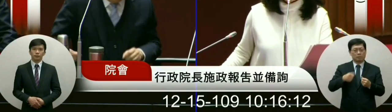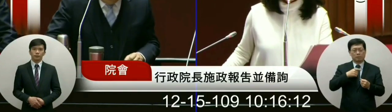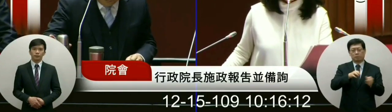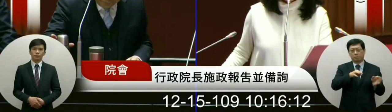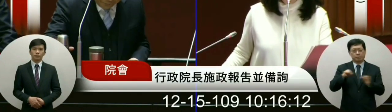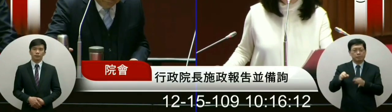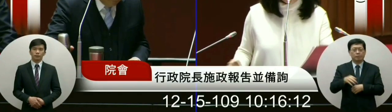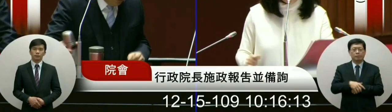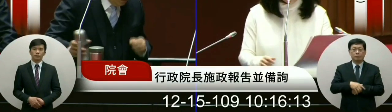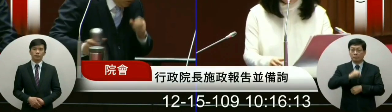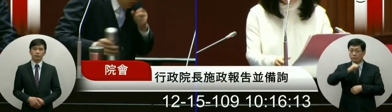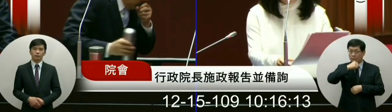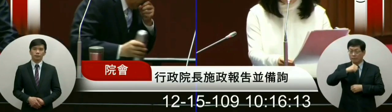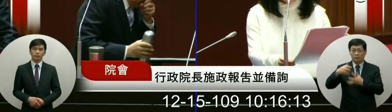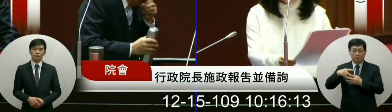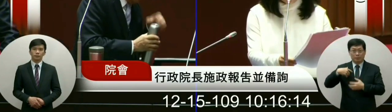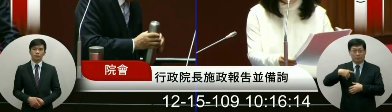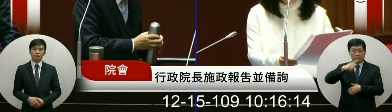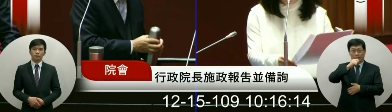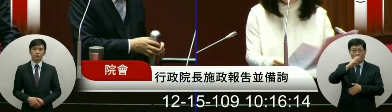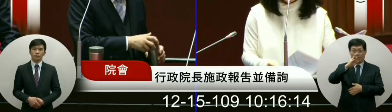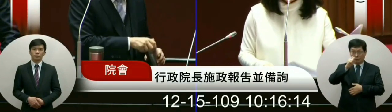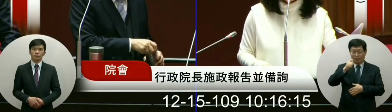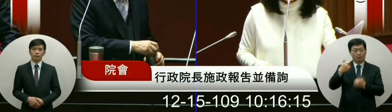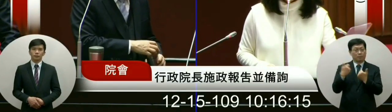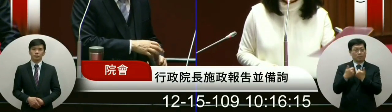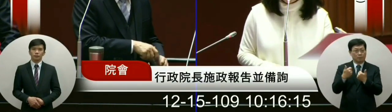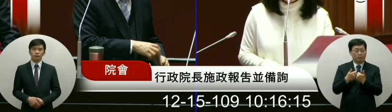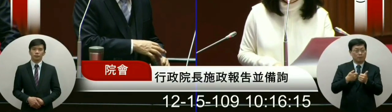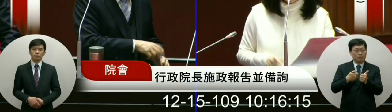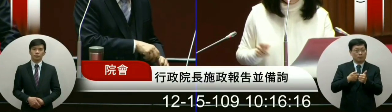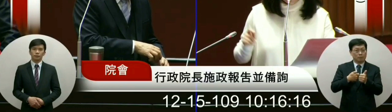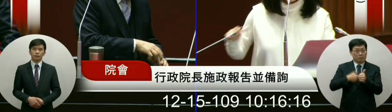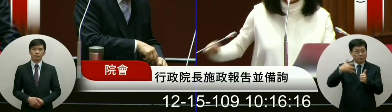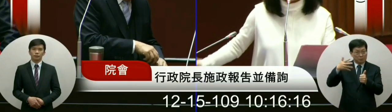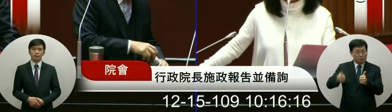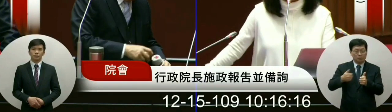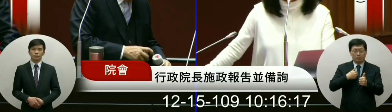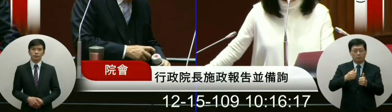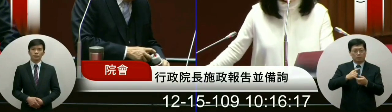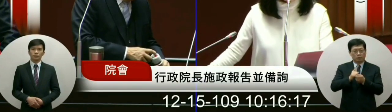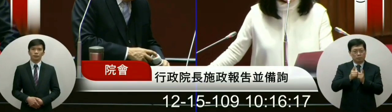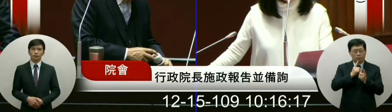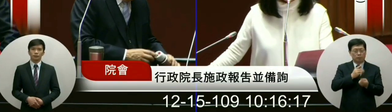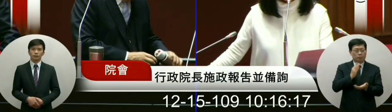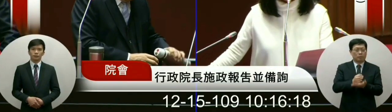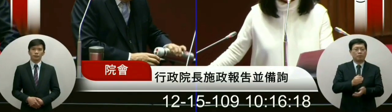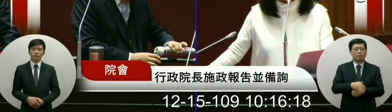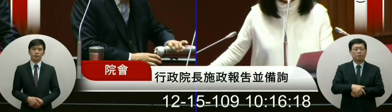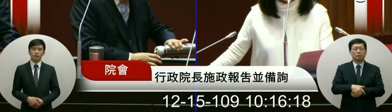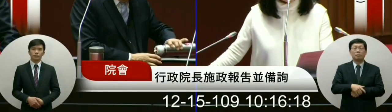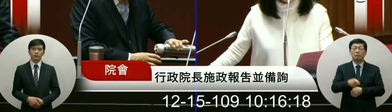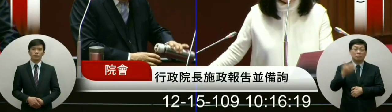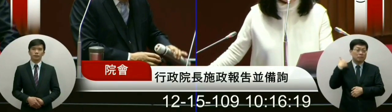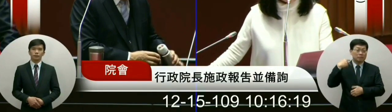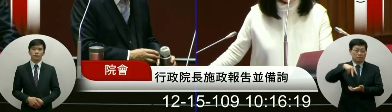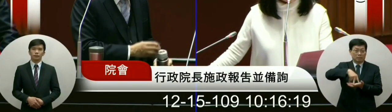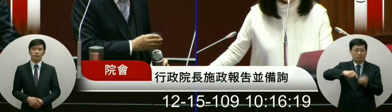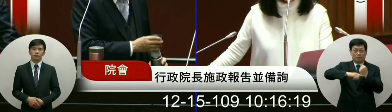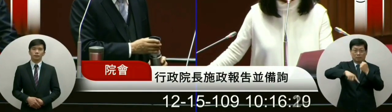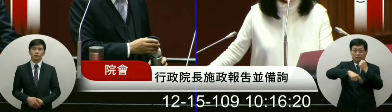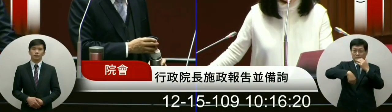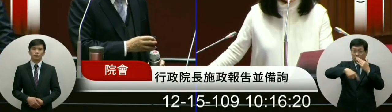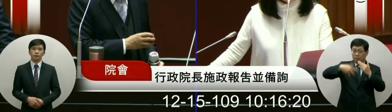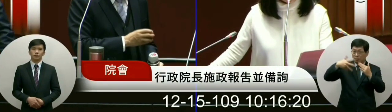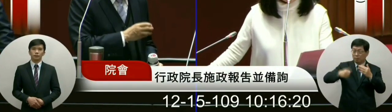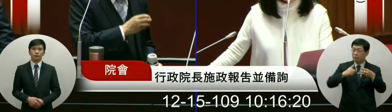延后了台美 TIFA 次长会议作为报复。可是当时的立法院长王金